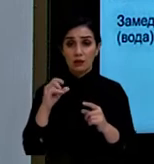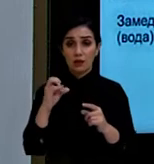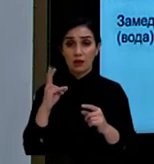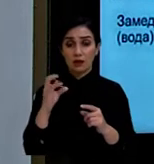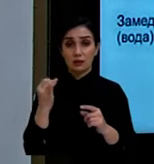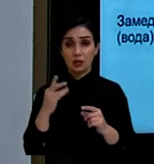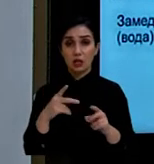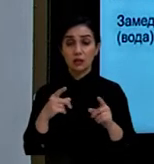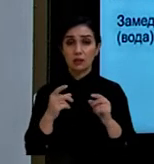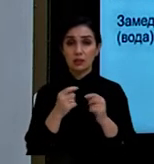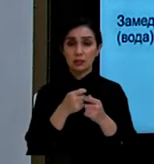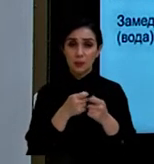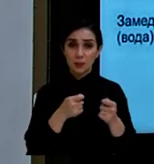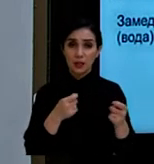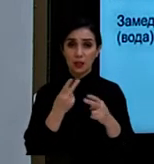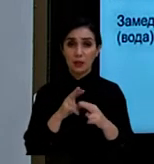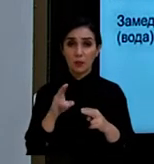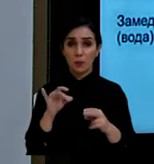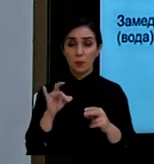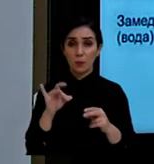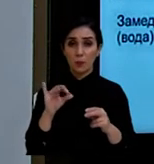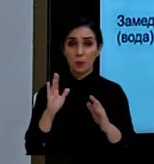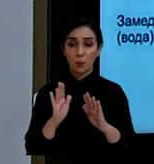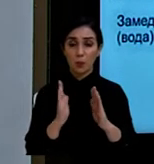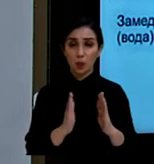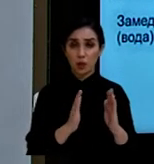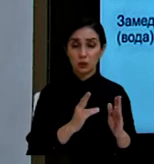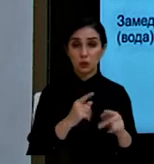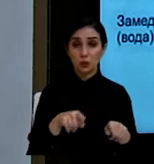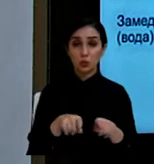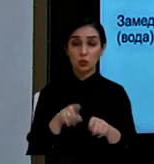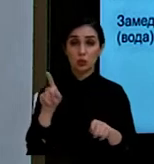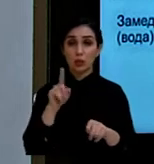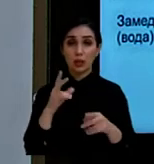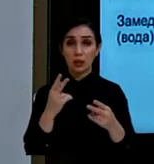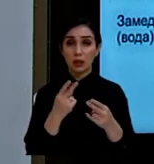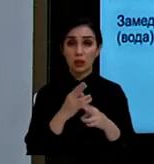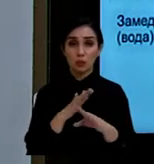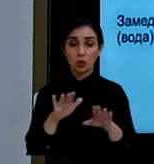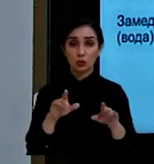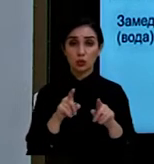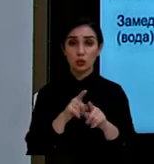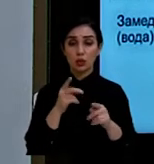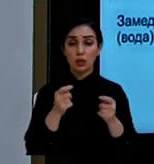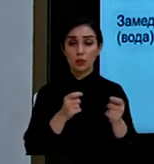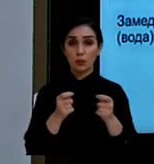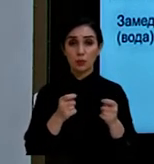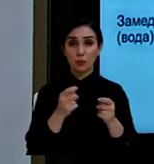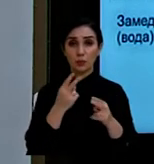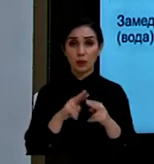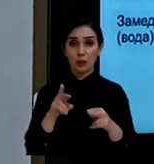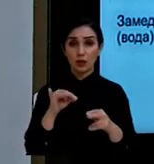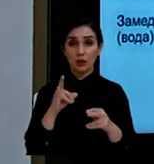вода, которая замедляет процессы, то есть замедляет вот эти нейтроны, чтобы не получилась неуправляемая ядерная